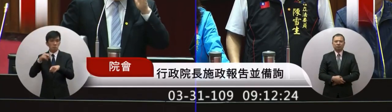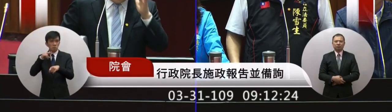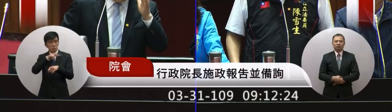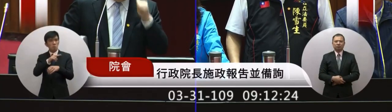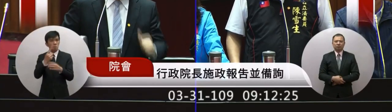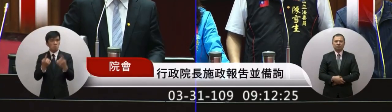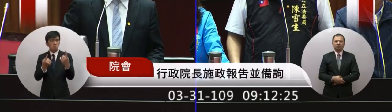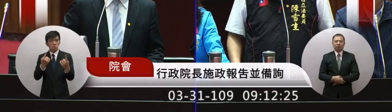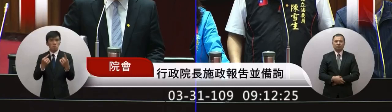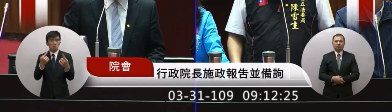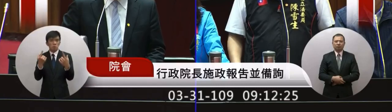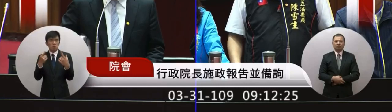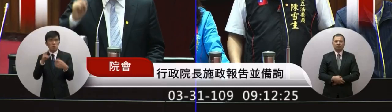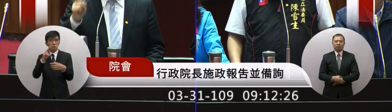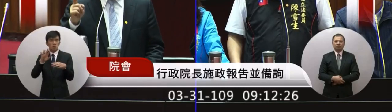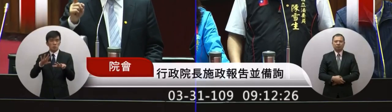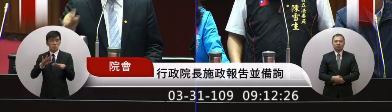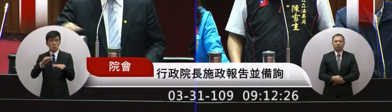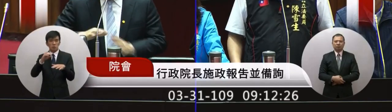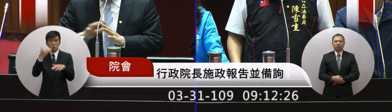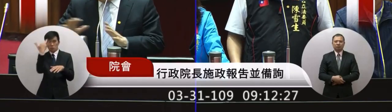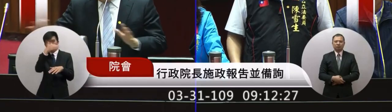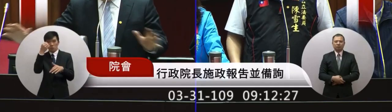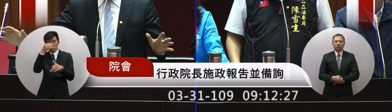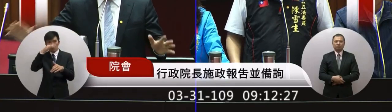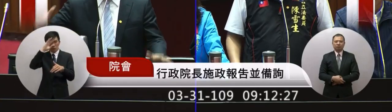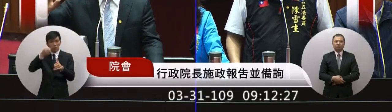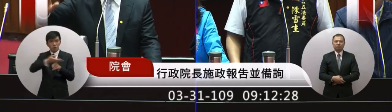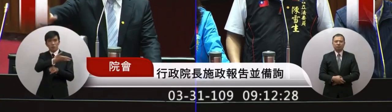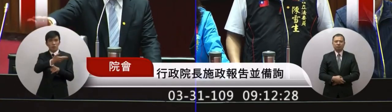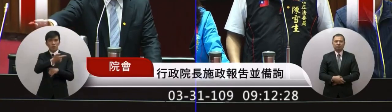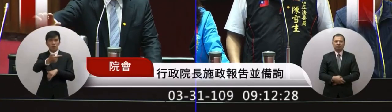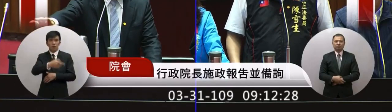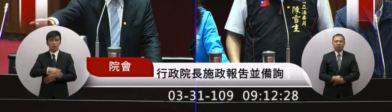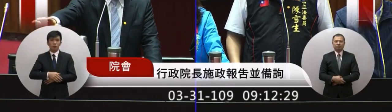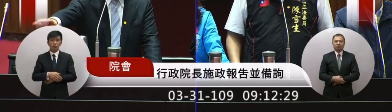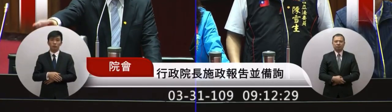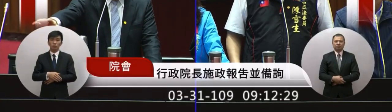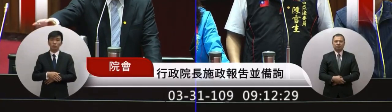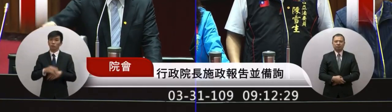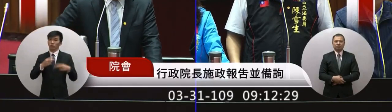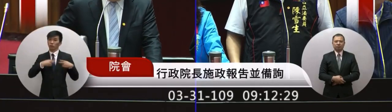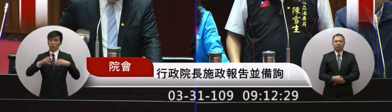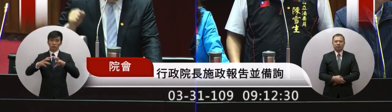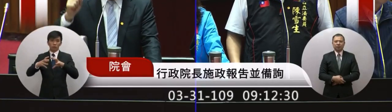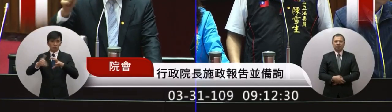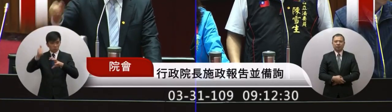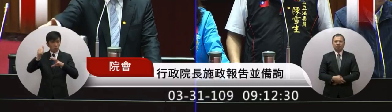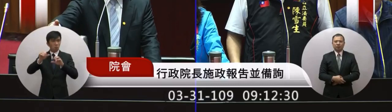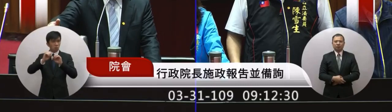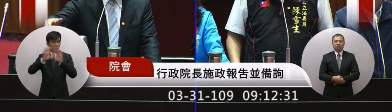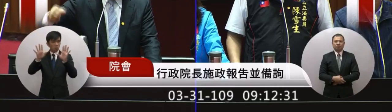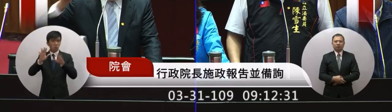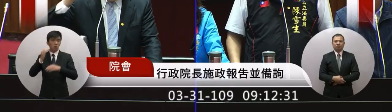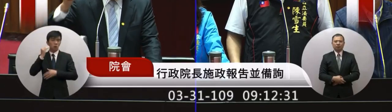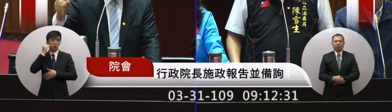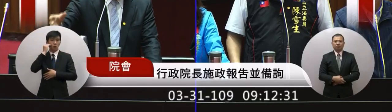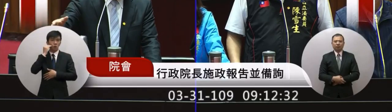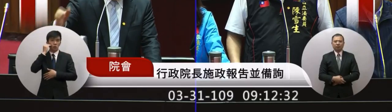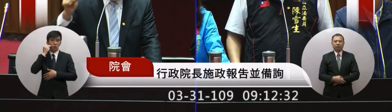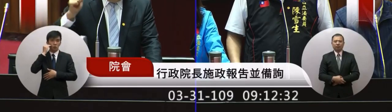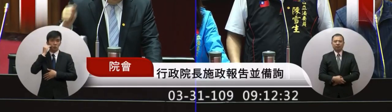那蔡总统有指示，就是。所有受疫情影响，一定要增